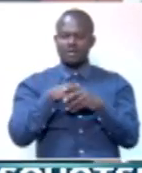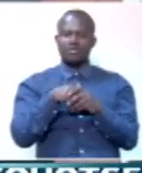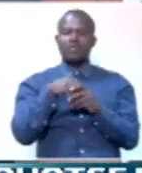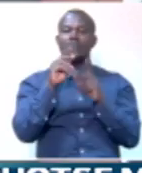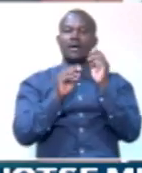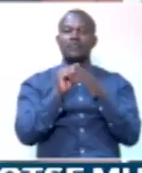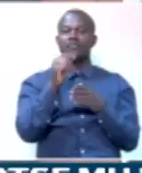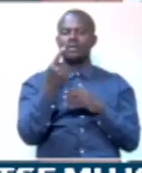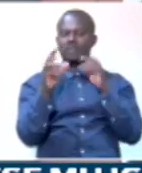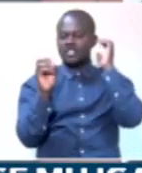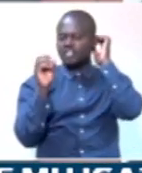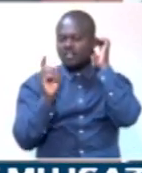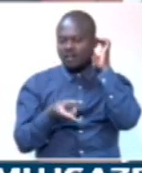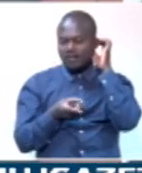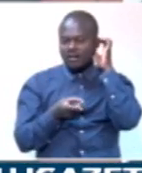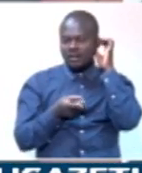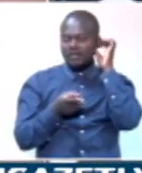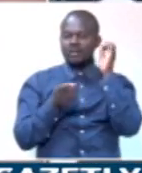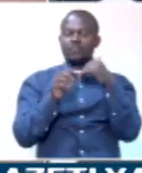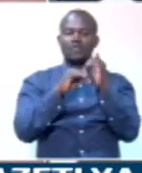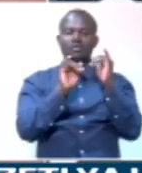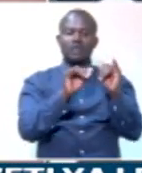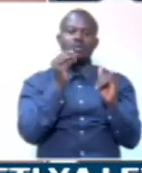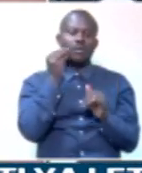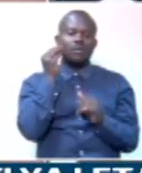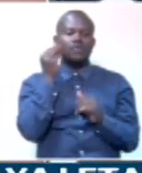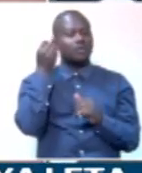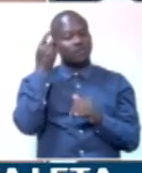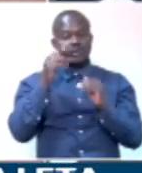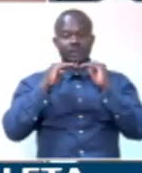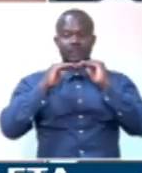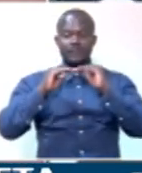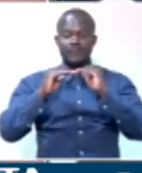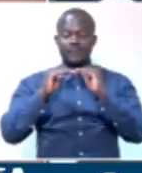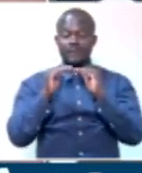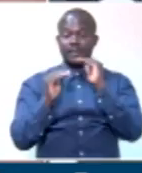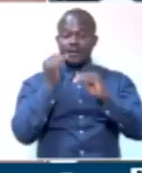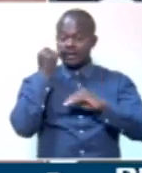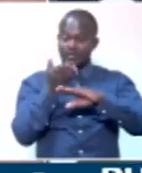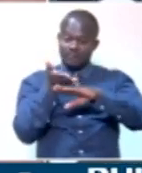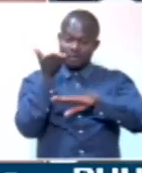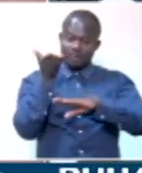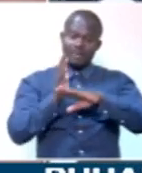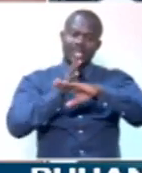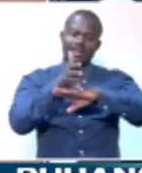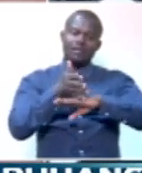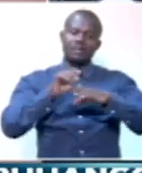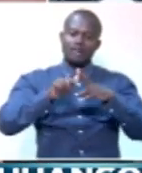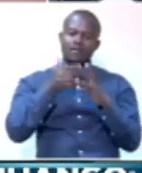100%. Tujya muri guma mu rugo. Turacyari ku gipimo, nitukirenga biratangira kuba